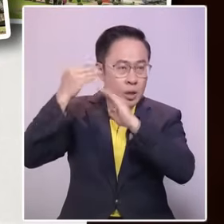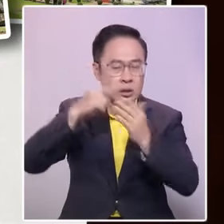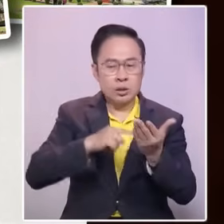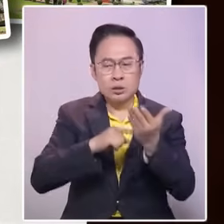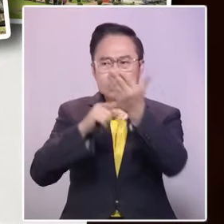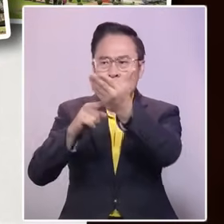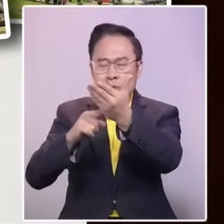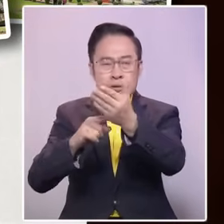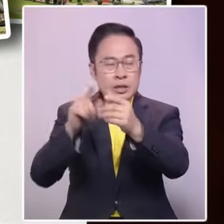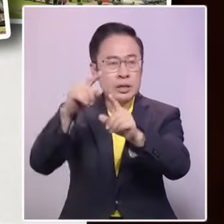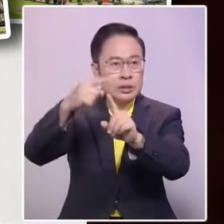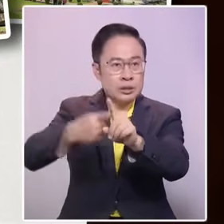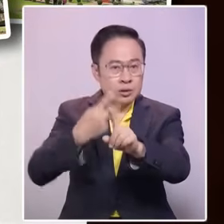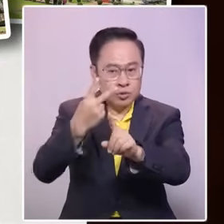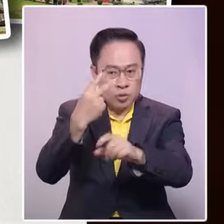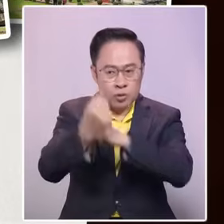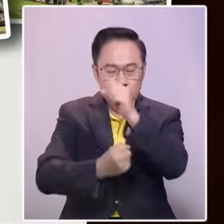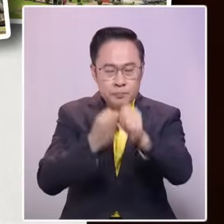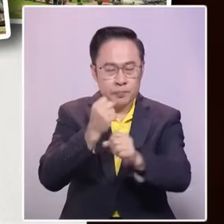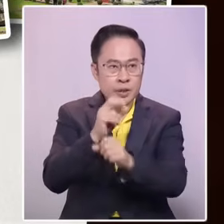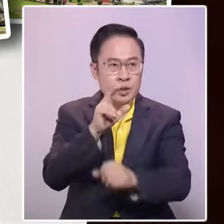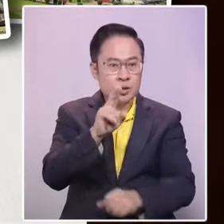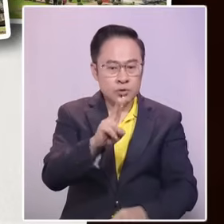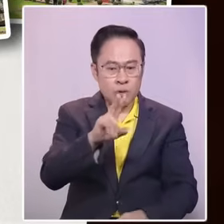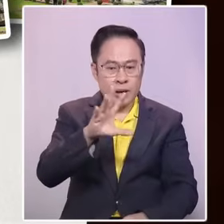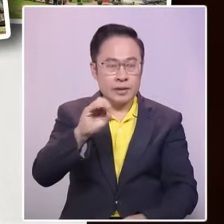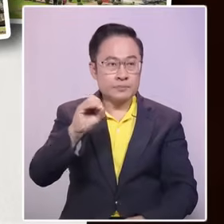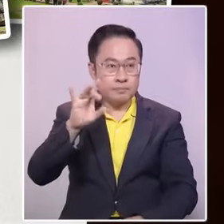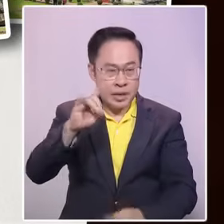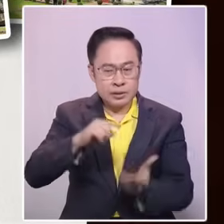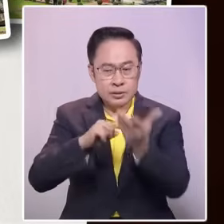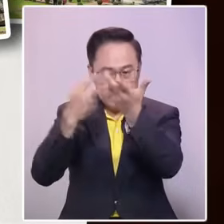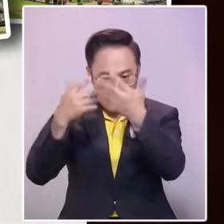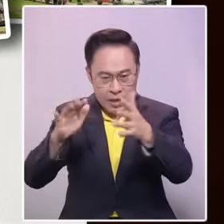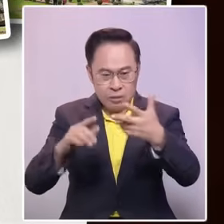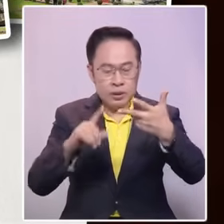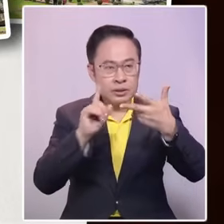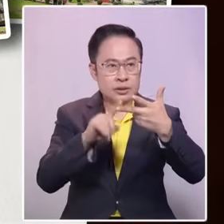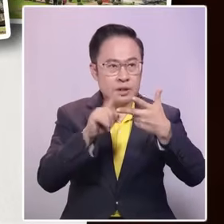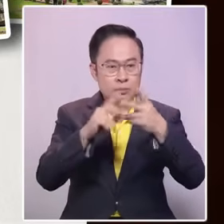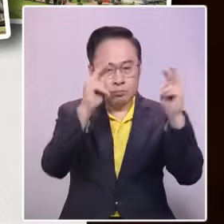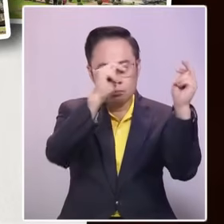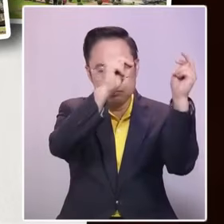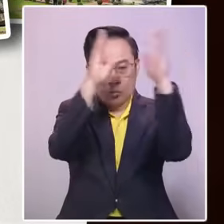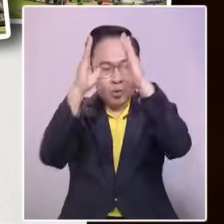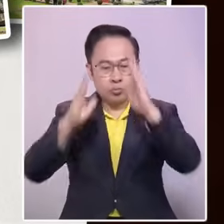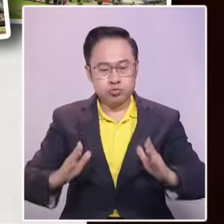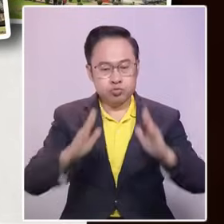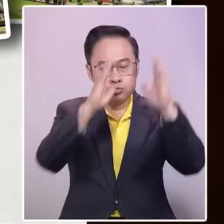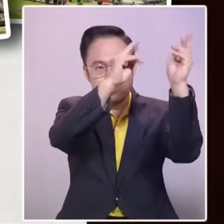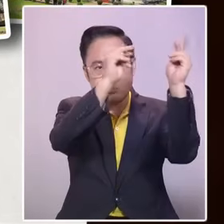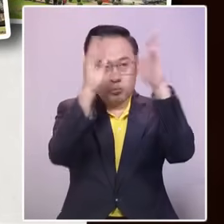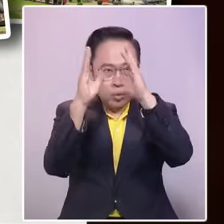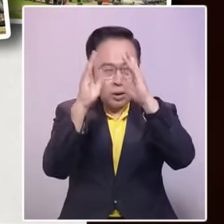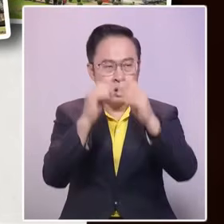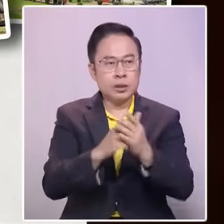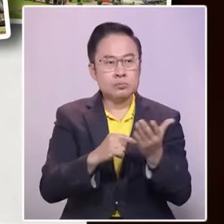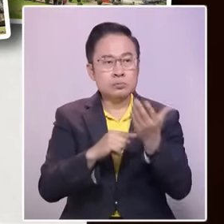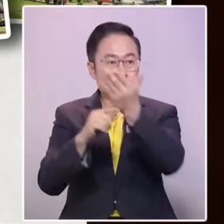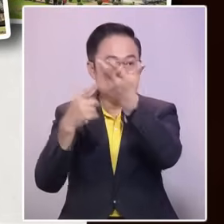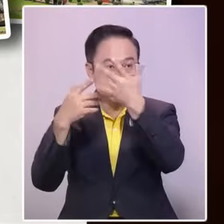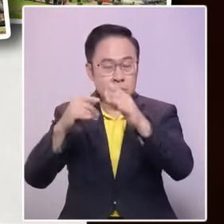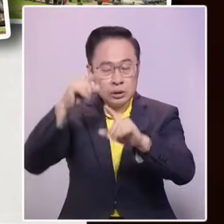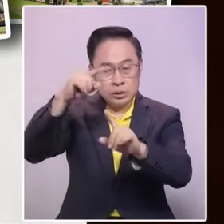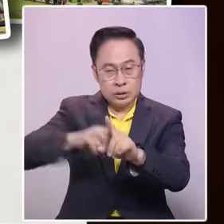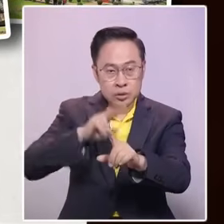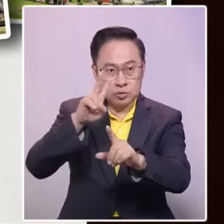ไว้ตั้งแต่เดือนกุมภาพันธ์ปี2558มีพระธาตุพนมด้วยครับที่จังหวัดนครพนมขึ้นบัญชีไว้เบื้องต้นเนี่ยตอน